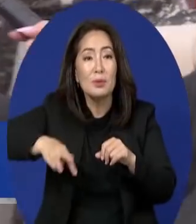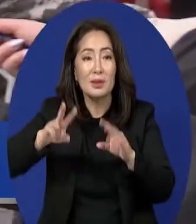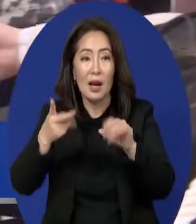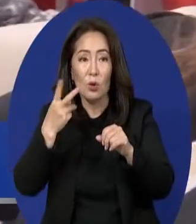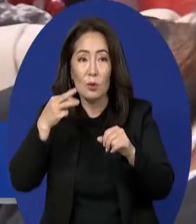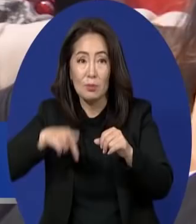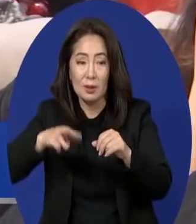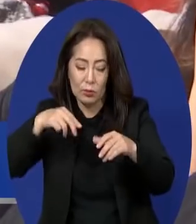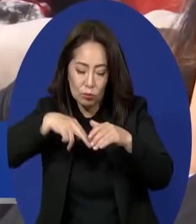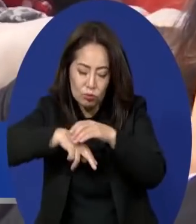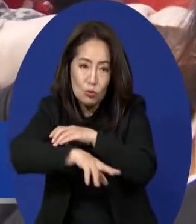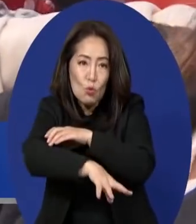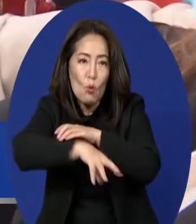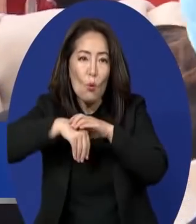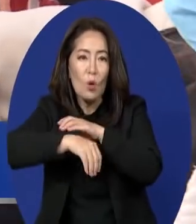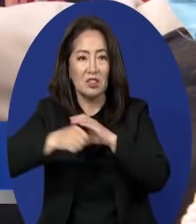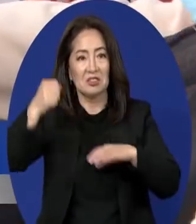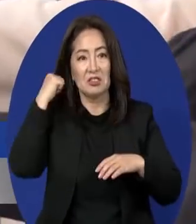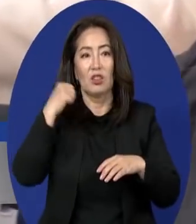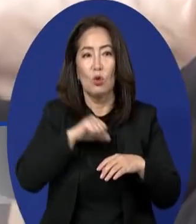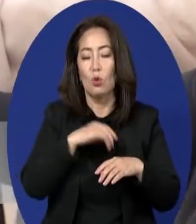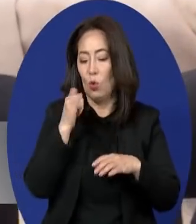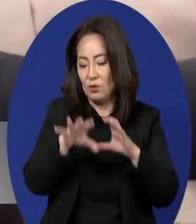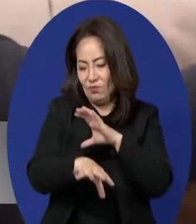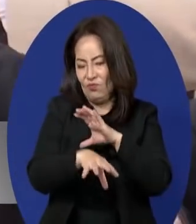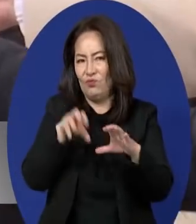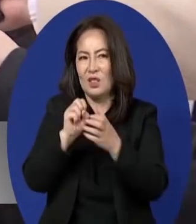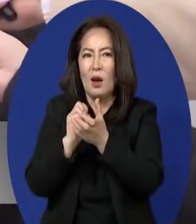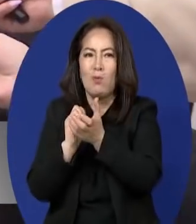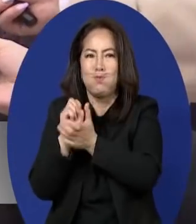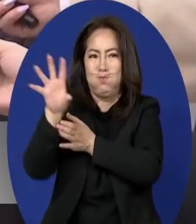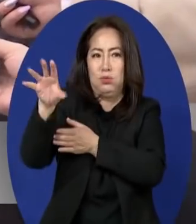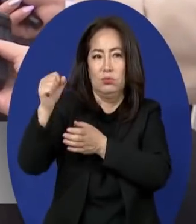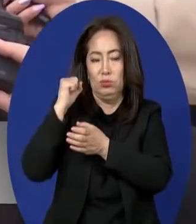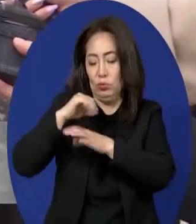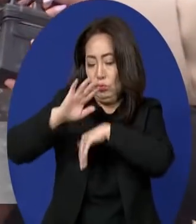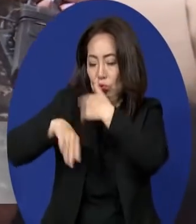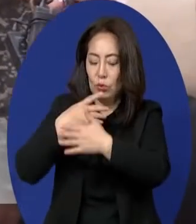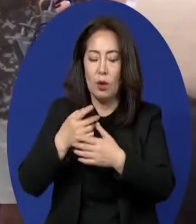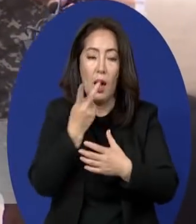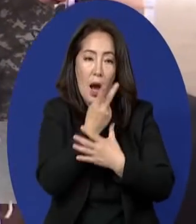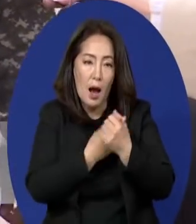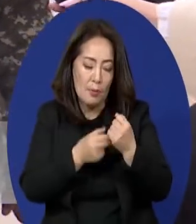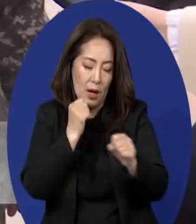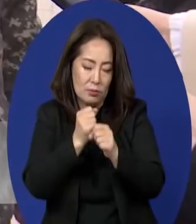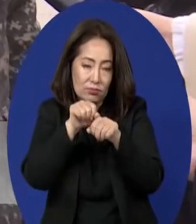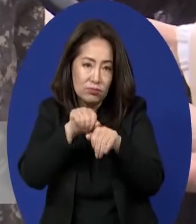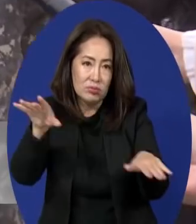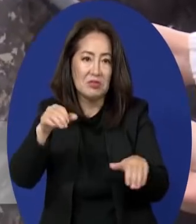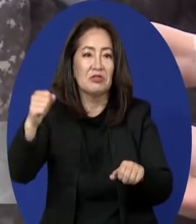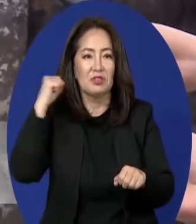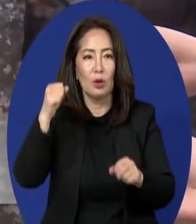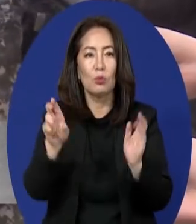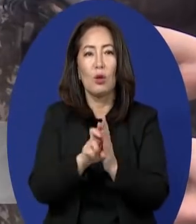усаа шууд сорно. А ус соролт, шахалт, гал унтраах үйл ажиллагааг бол нэг зэрэг одоо зохион байгуулах юм